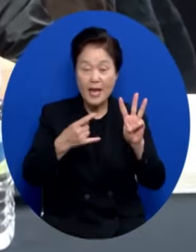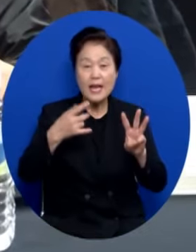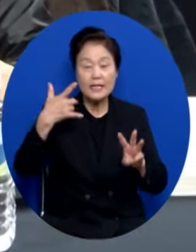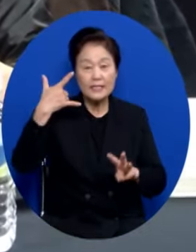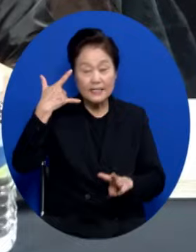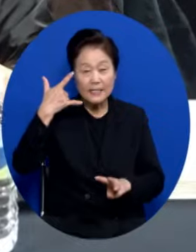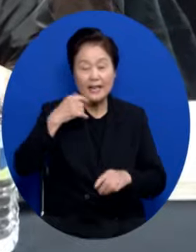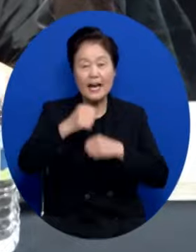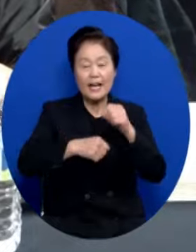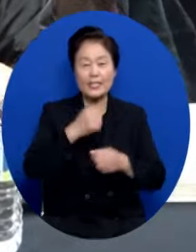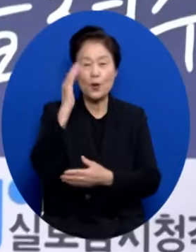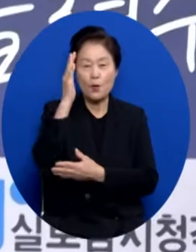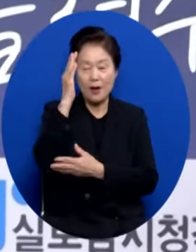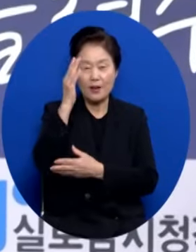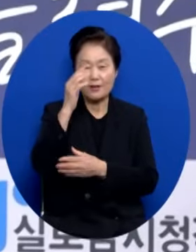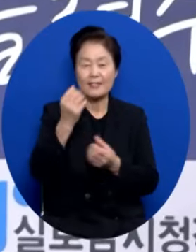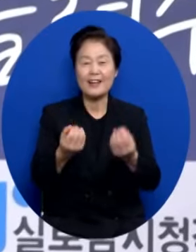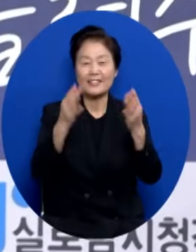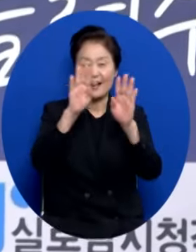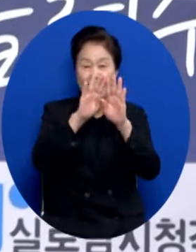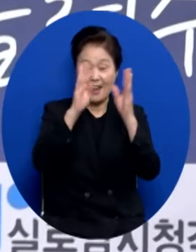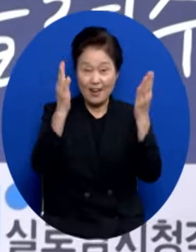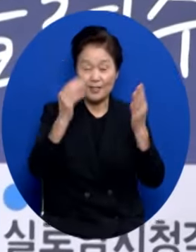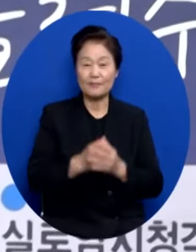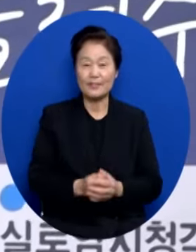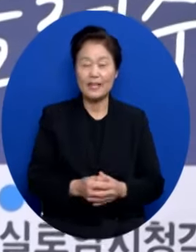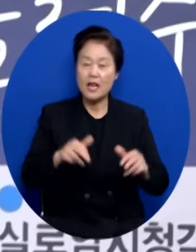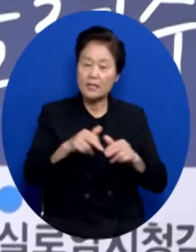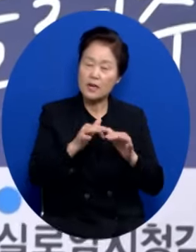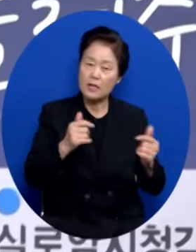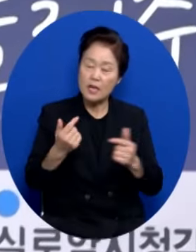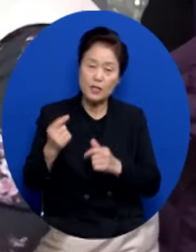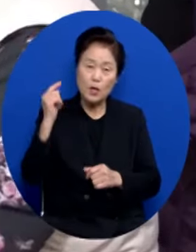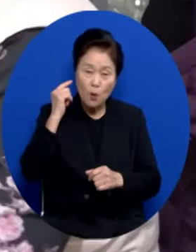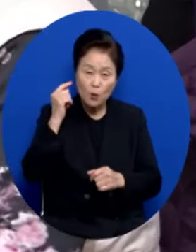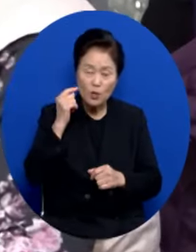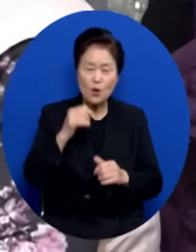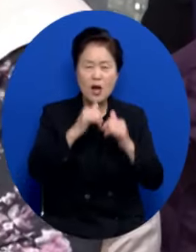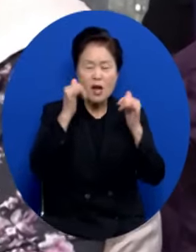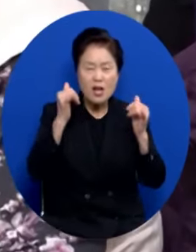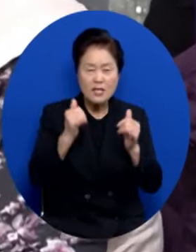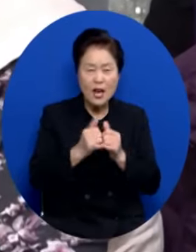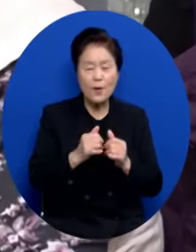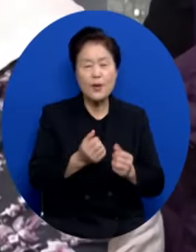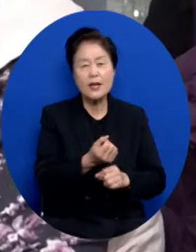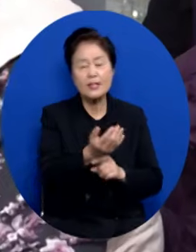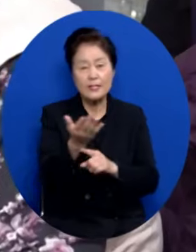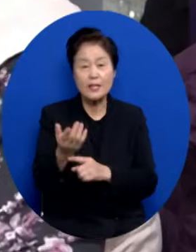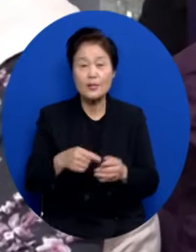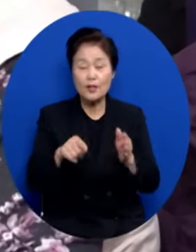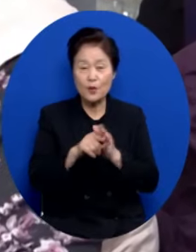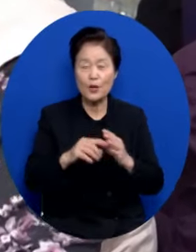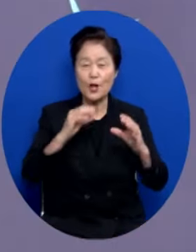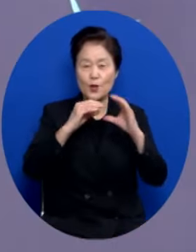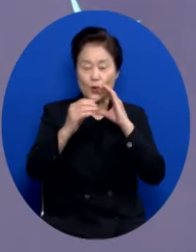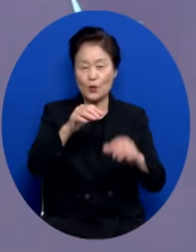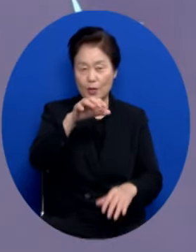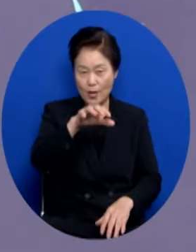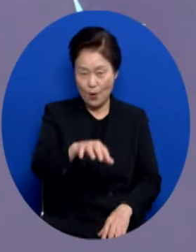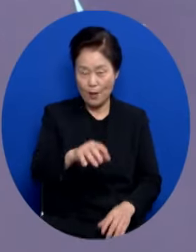열렸습니다. 시청각장애인들의 목소리를 담아내고 그들의 이야기를 사회에 전하기 위한 소통의 장으로 마련된